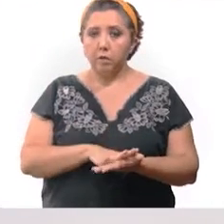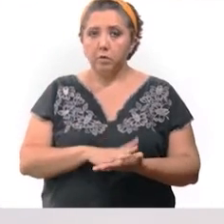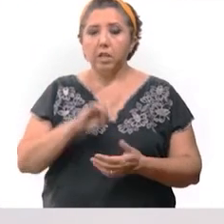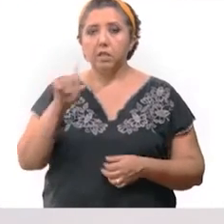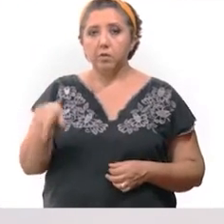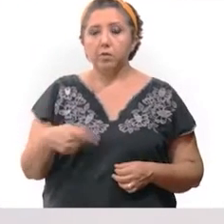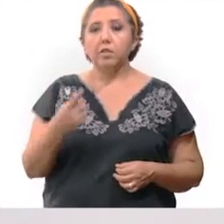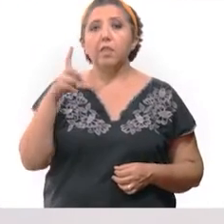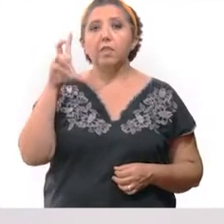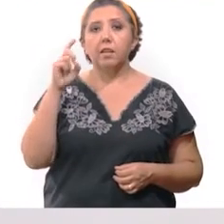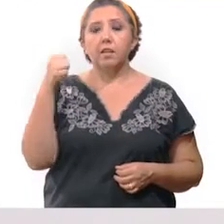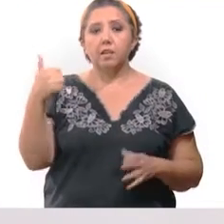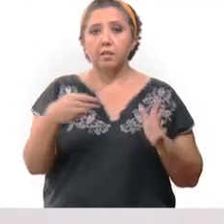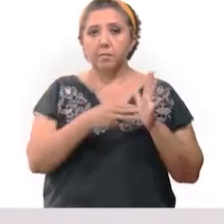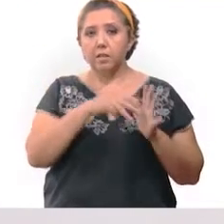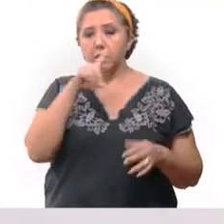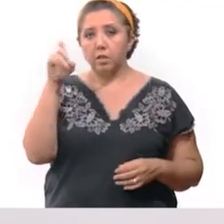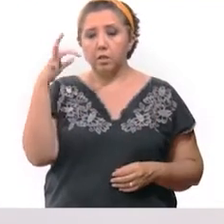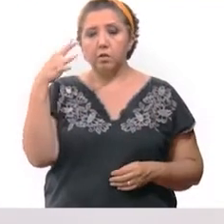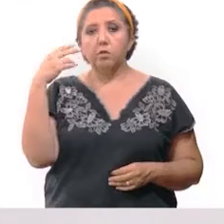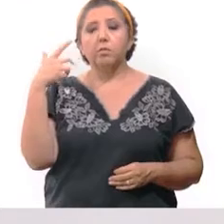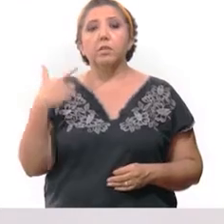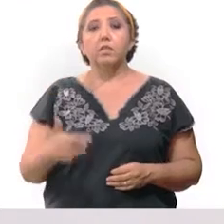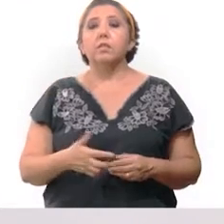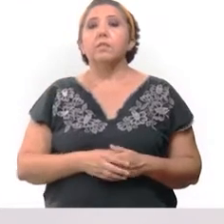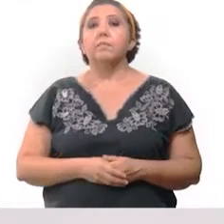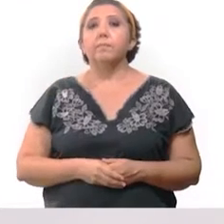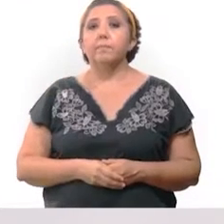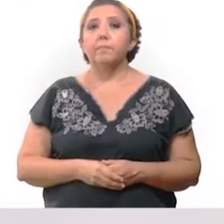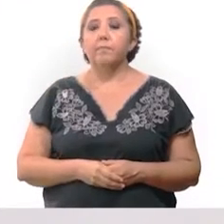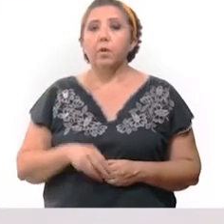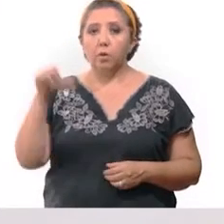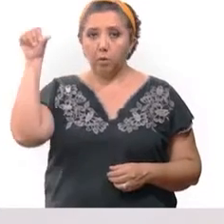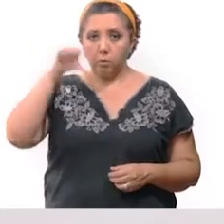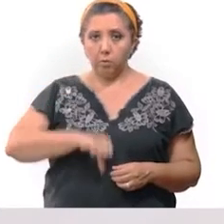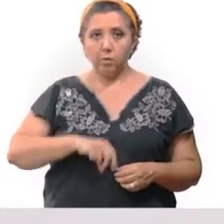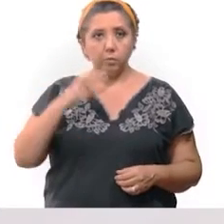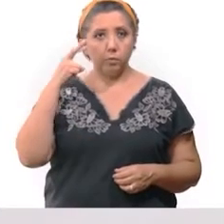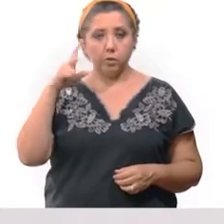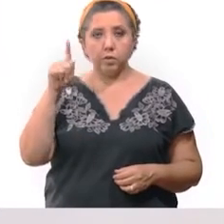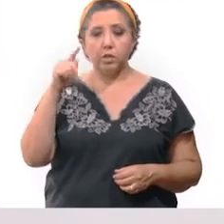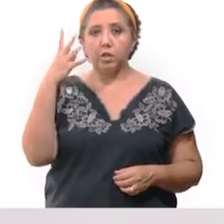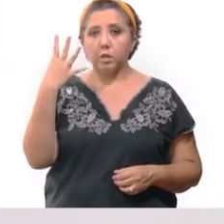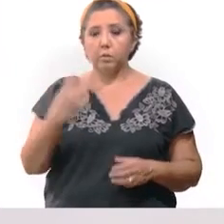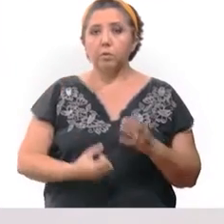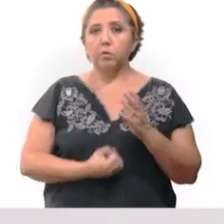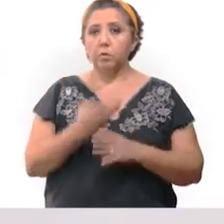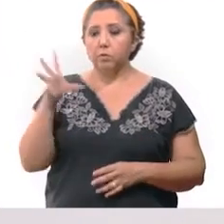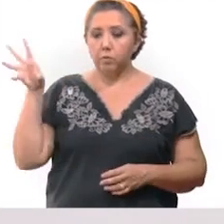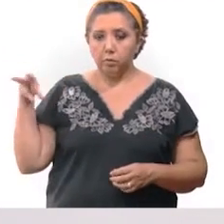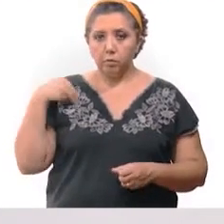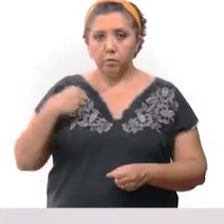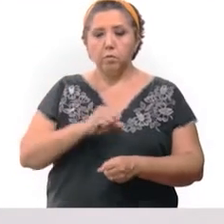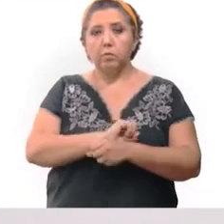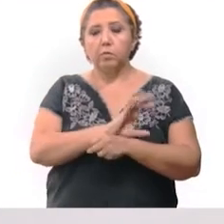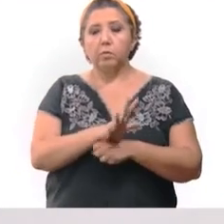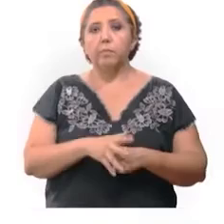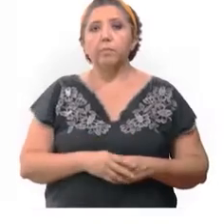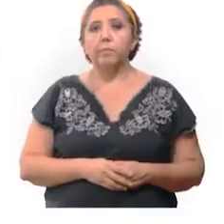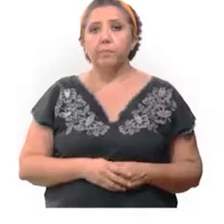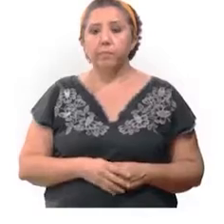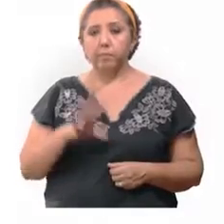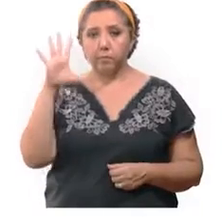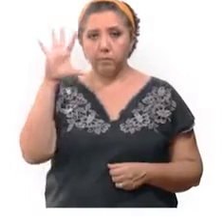297 juntulul etarretu shutalo, le mektankajilo, tulumi yukatantur hachia mako, so guzik paul kohano, taktik in il 15 di abrilo, le